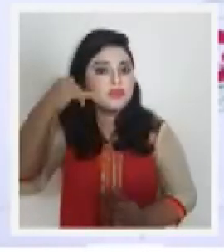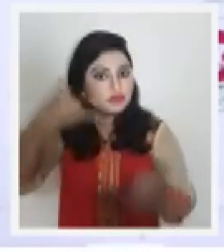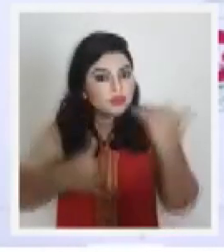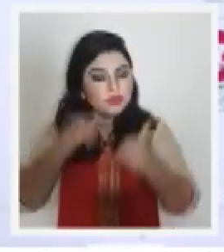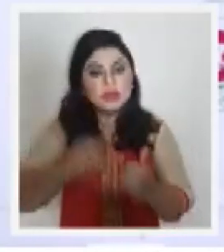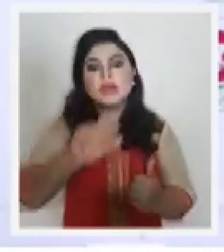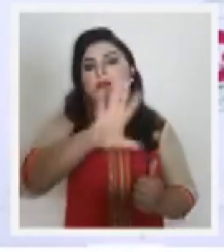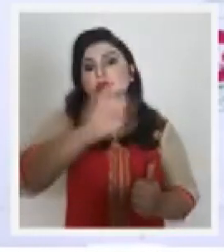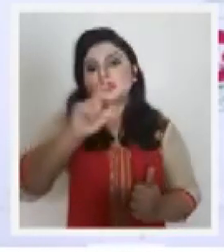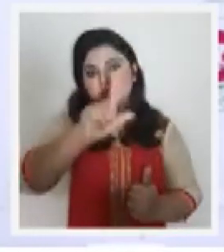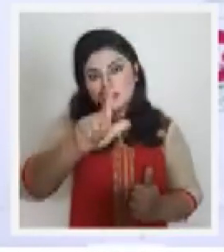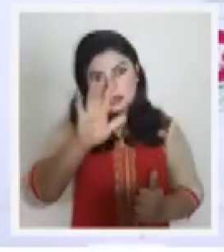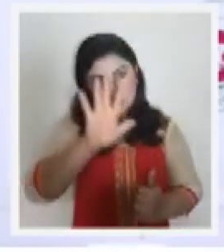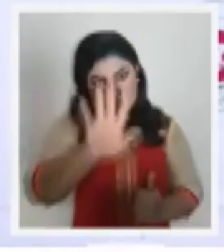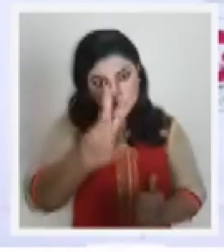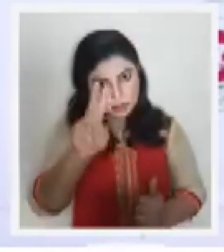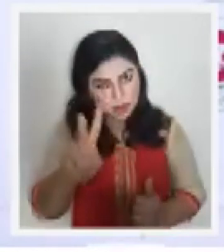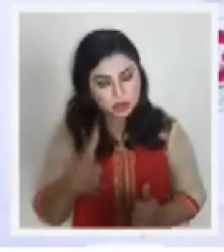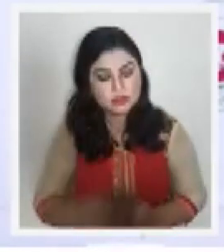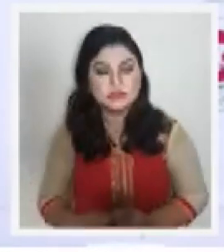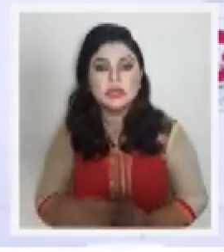10,773টি, 3,3,3 এই হটলাইনে